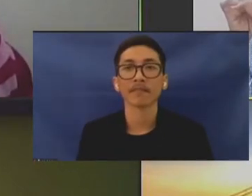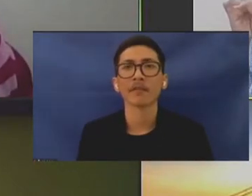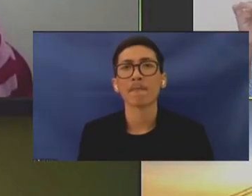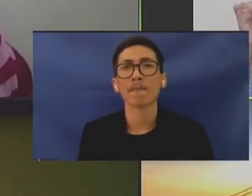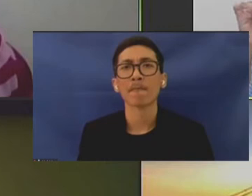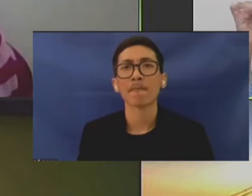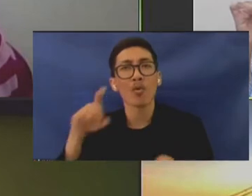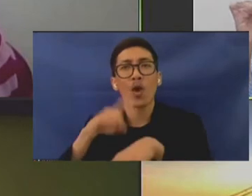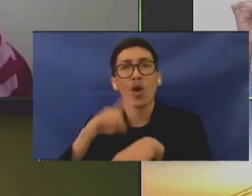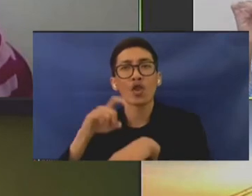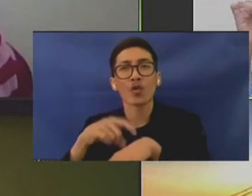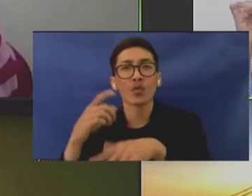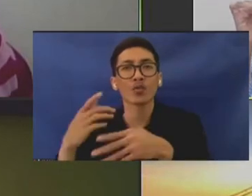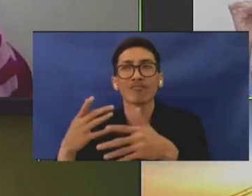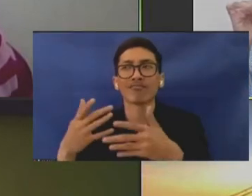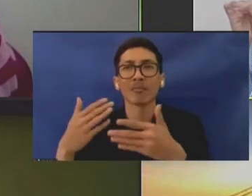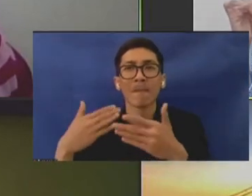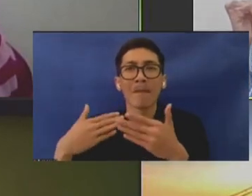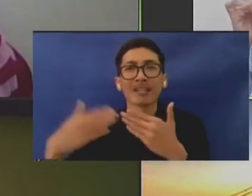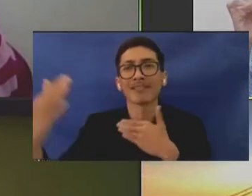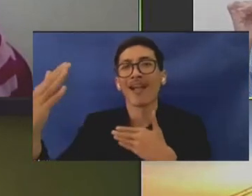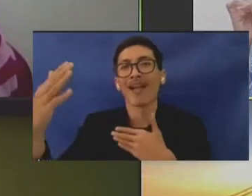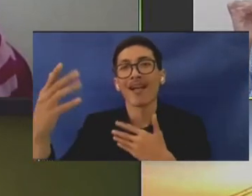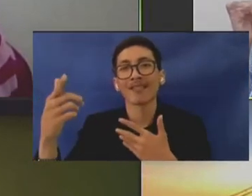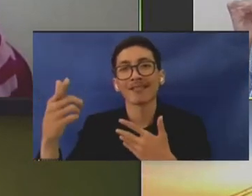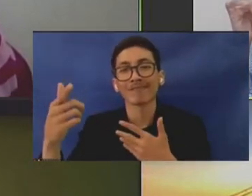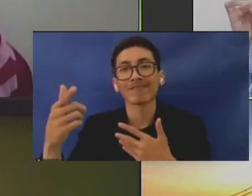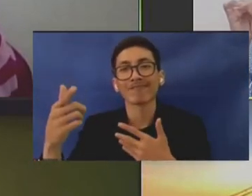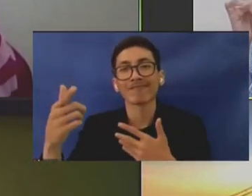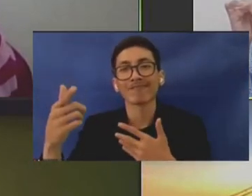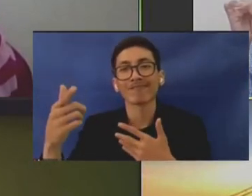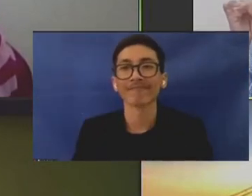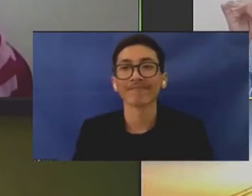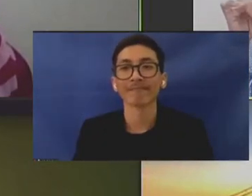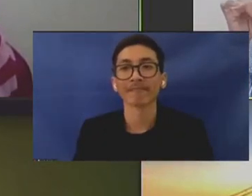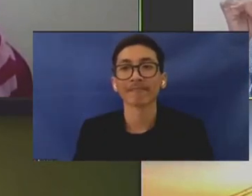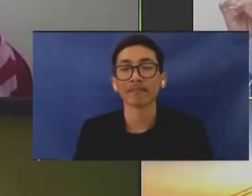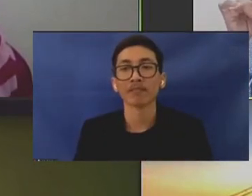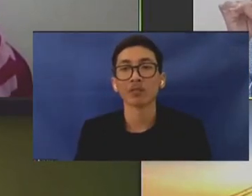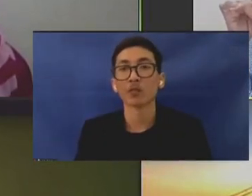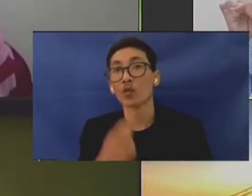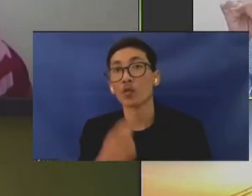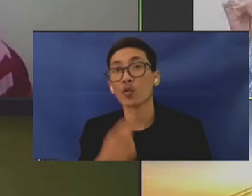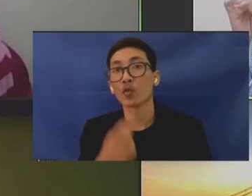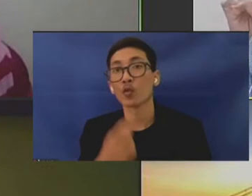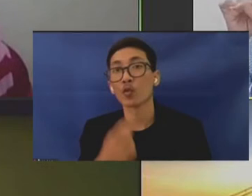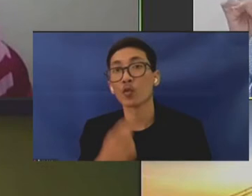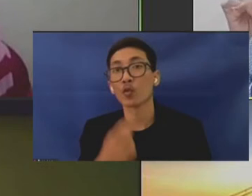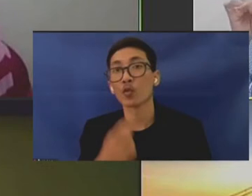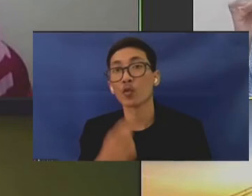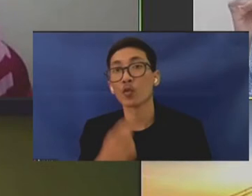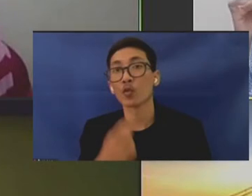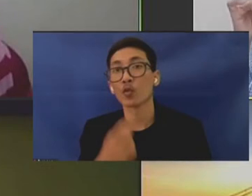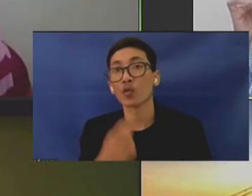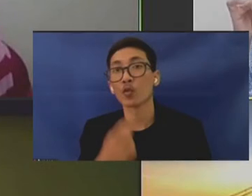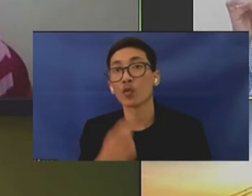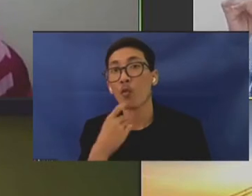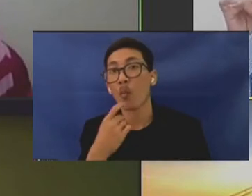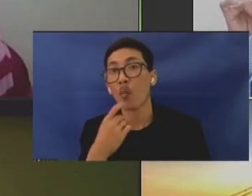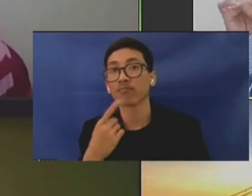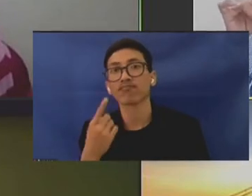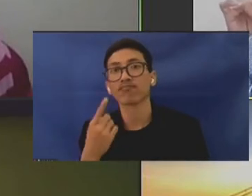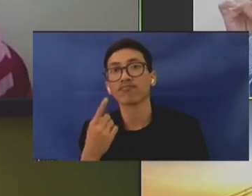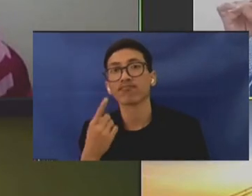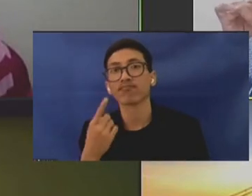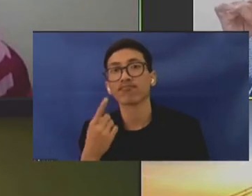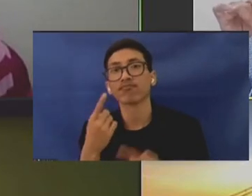anak-anak gak cuma ke Celia, aku selalu ajarin dari sekarang kamu cari deh apa yang sesuatu yang menjadi passion kamu, di situ hasratnya kamu gitu.